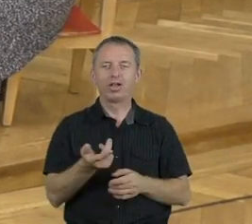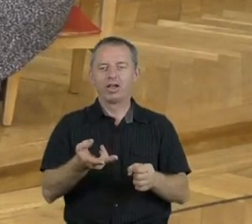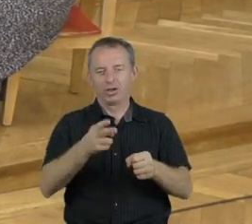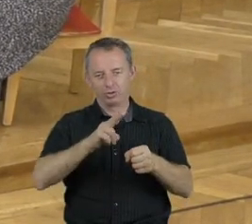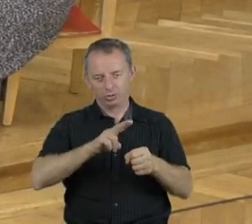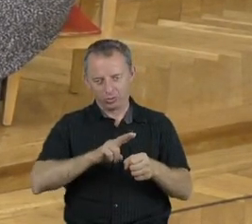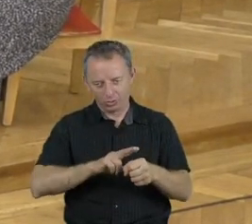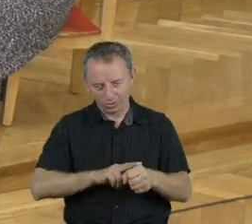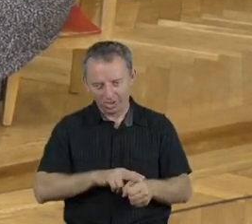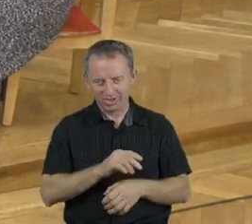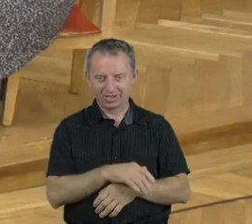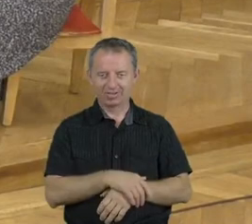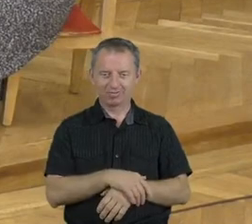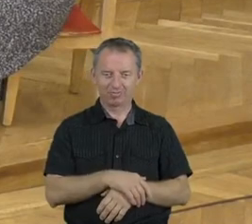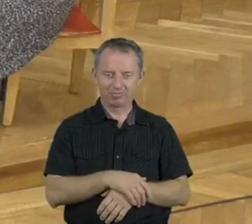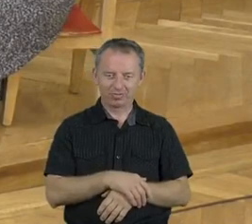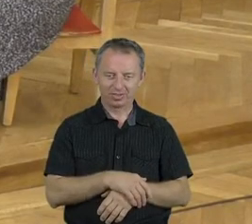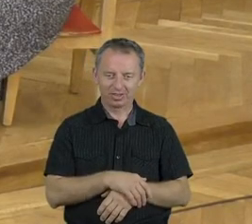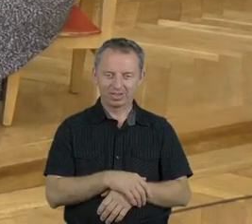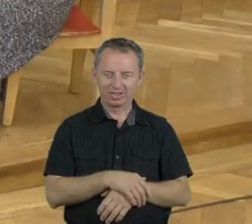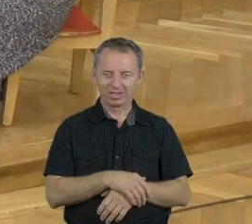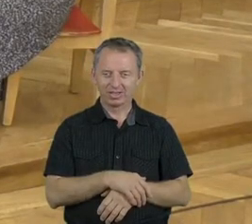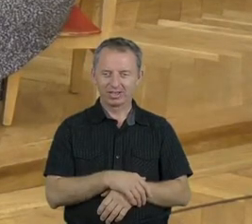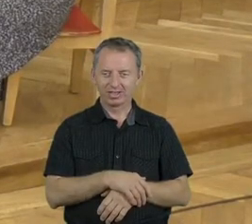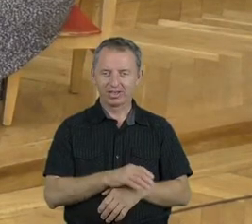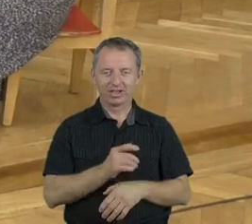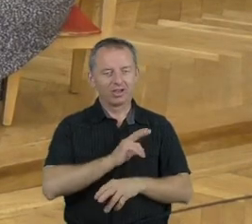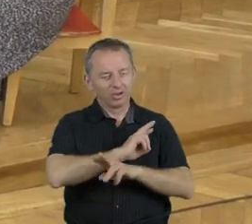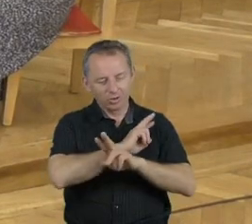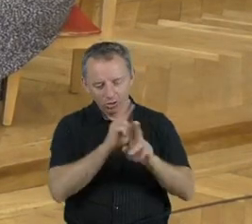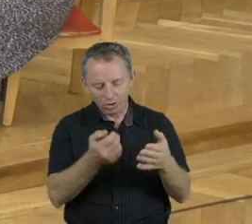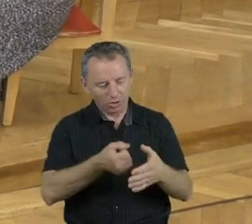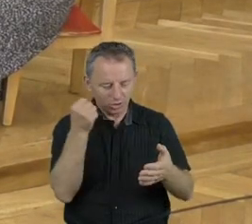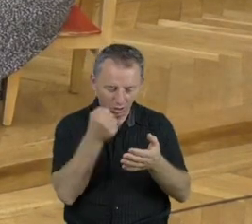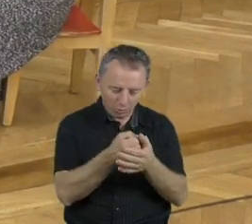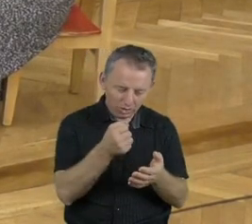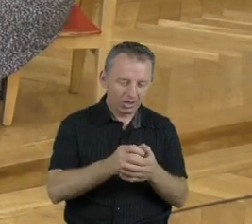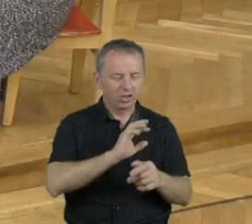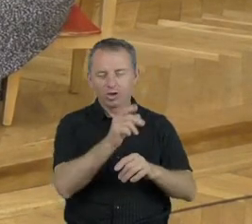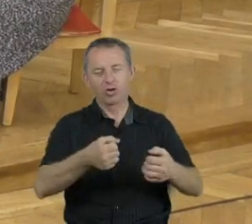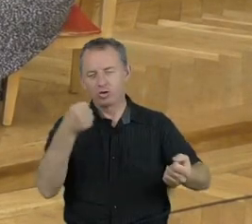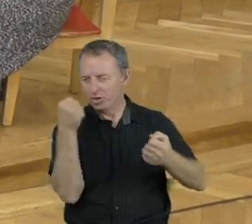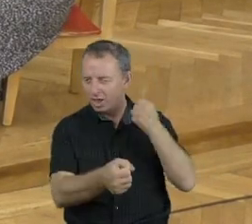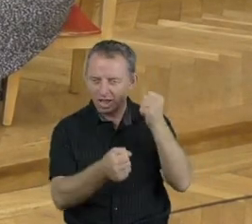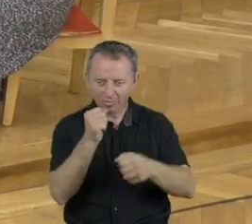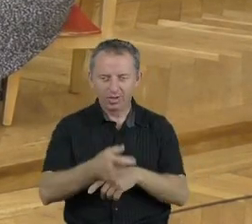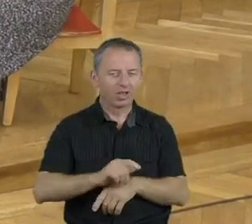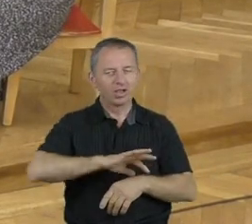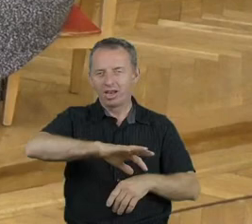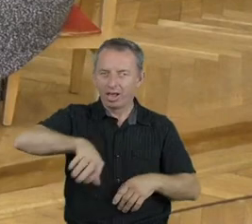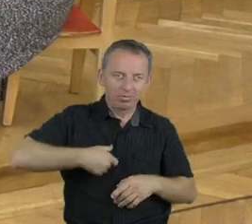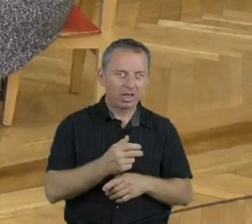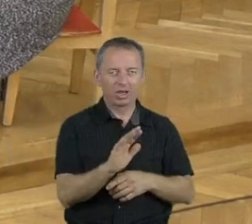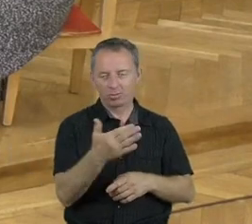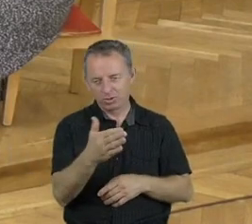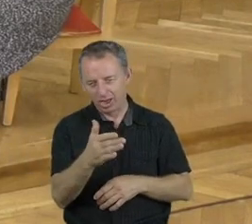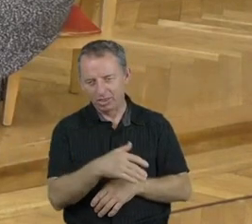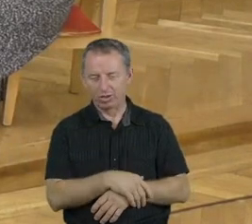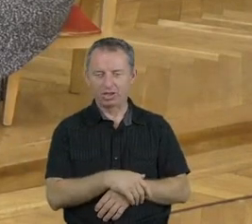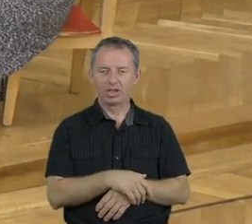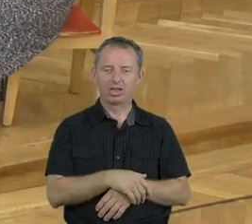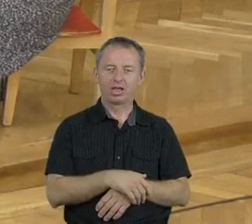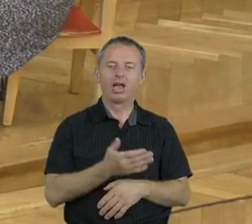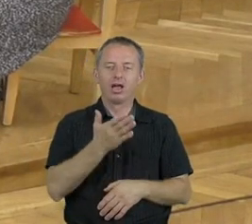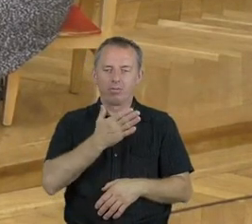który wcale nikogo nie uderzał, nikogo nie bił, nie zabierał przedmiotów, ale